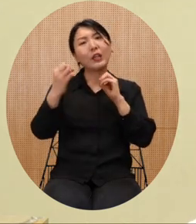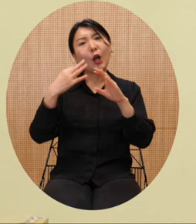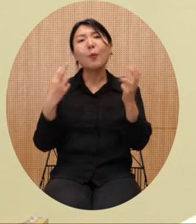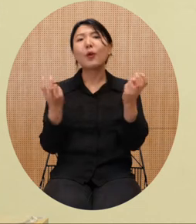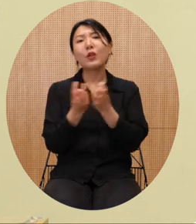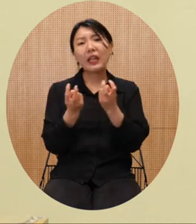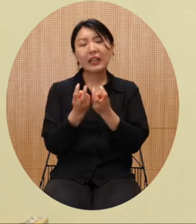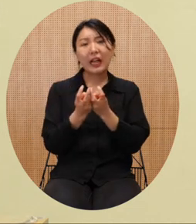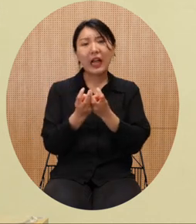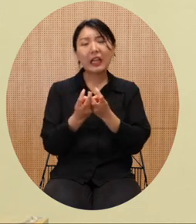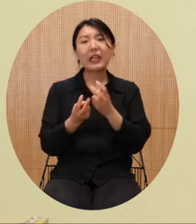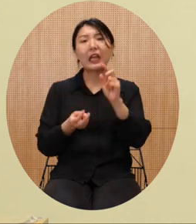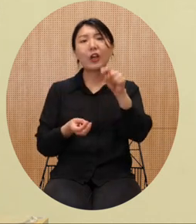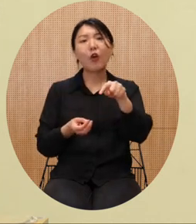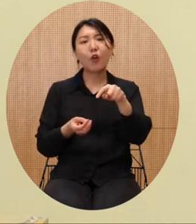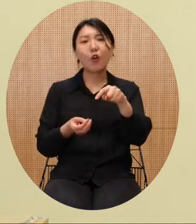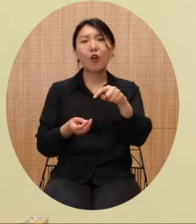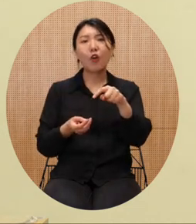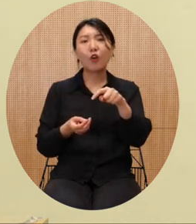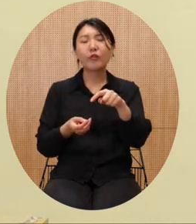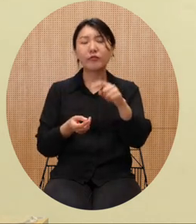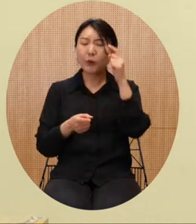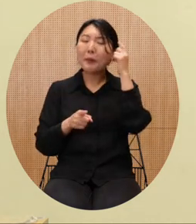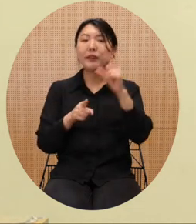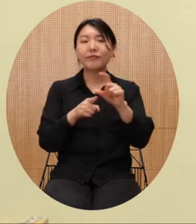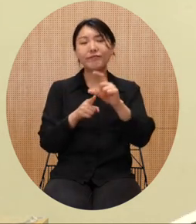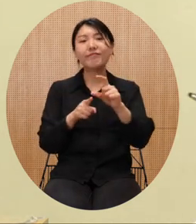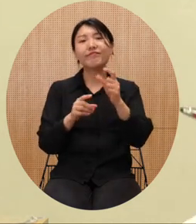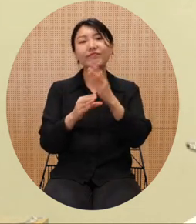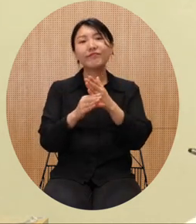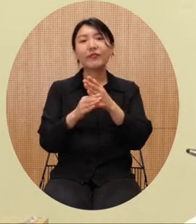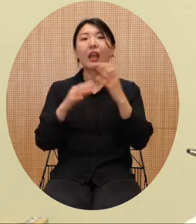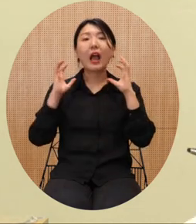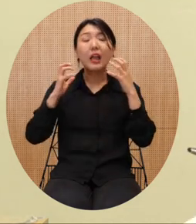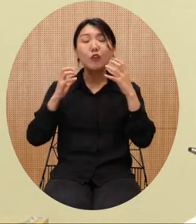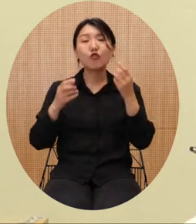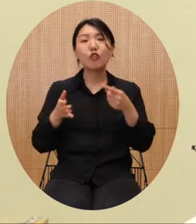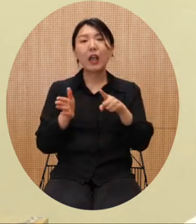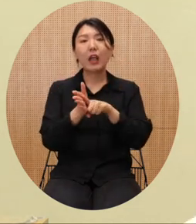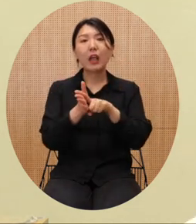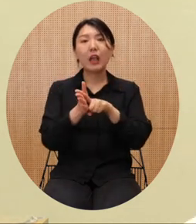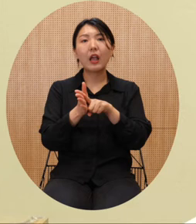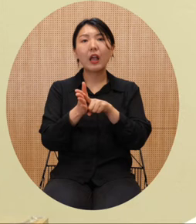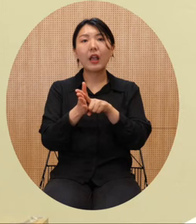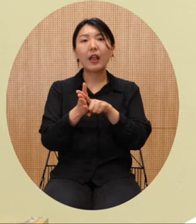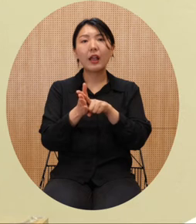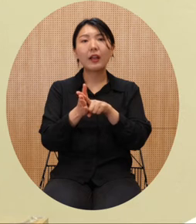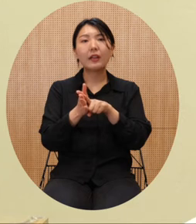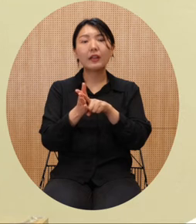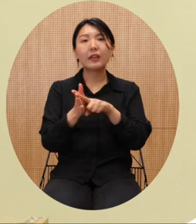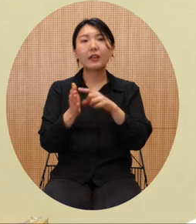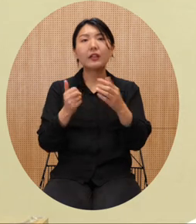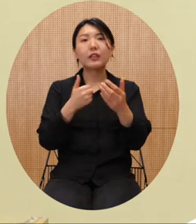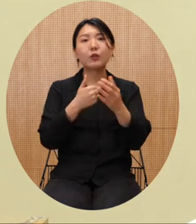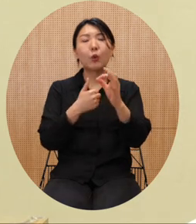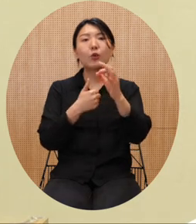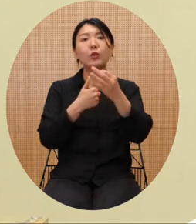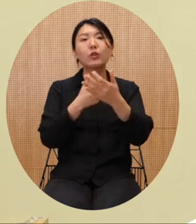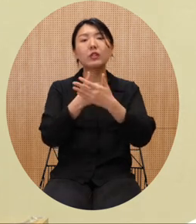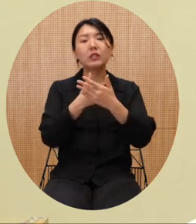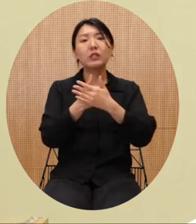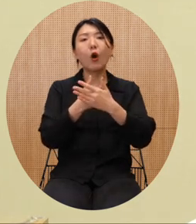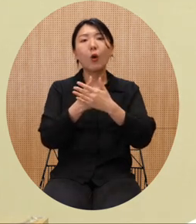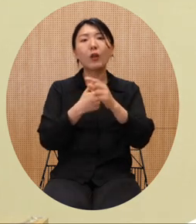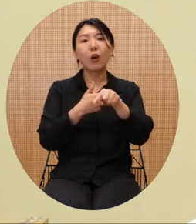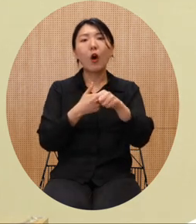될 것이냐라는 부분은 고민을 안 할 수가 없습니다. 아이들을 위해서 받는 지원금이 아이들을 위해서